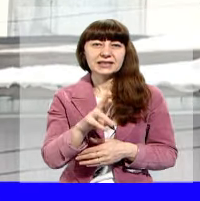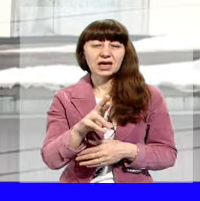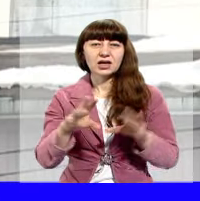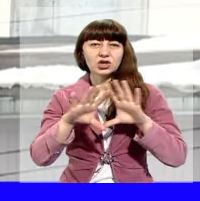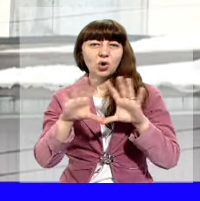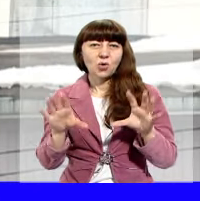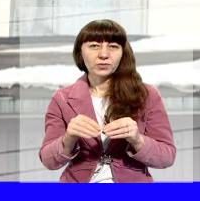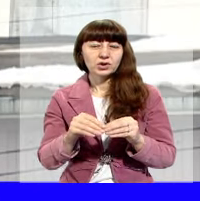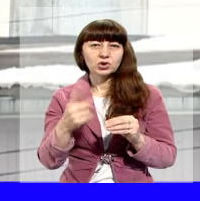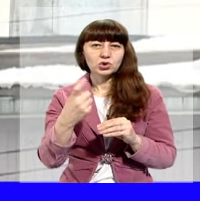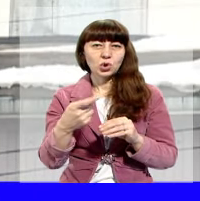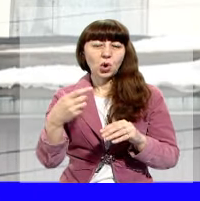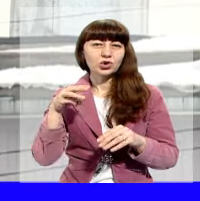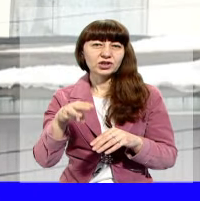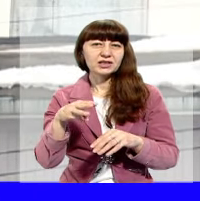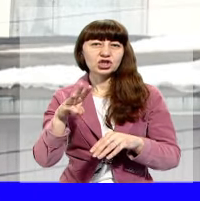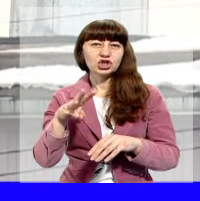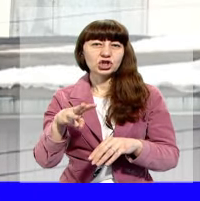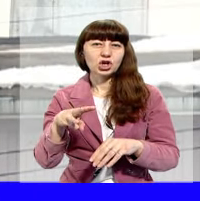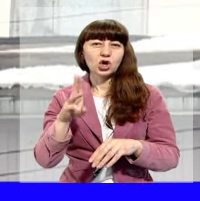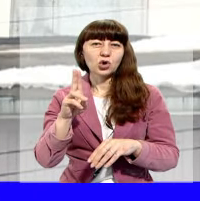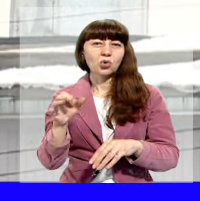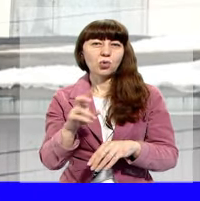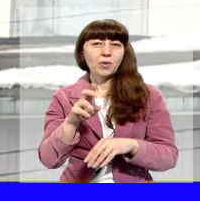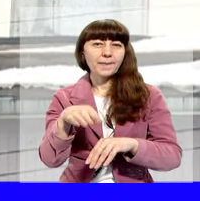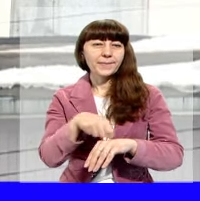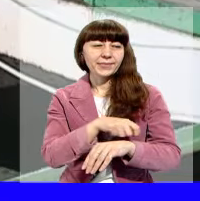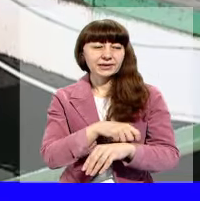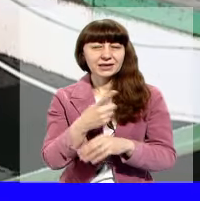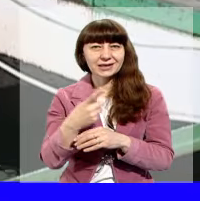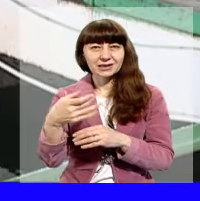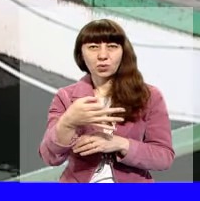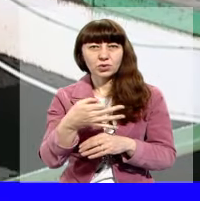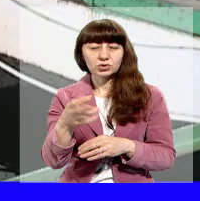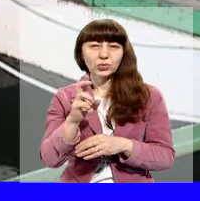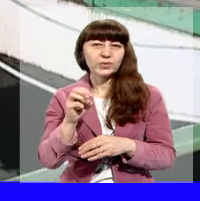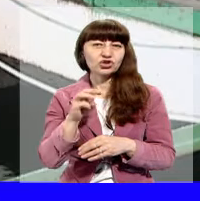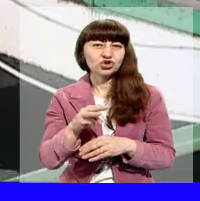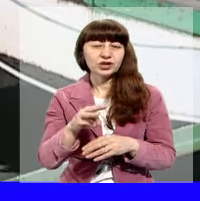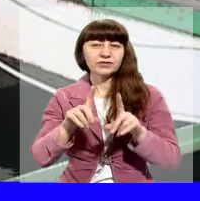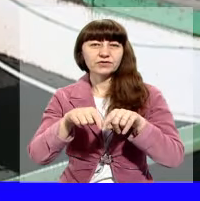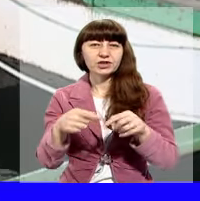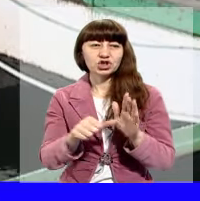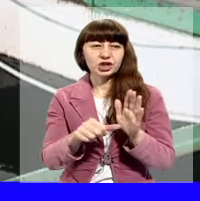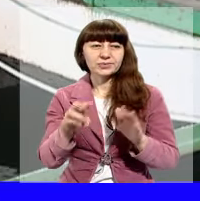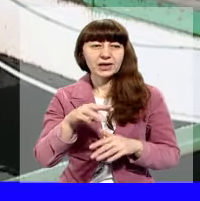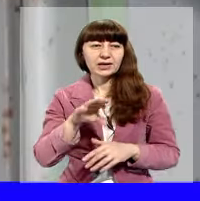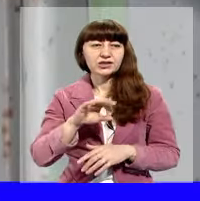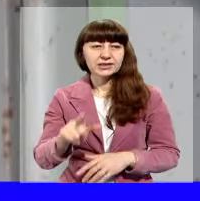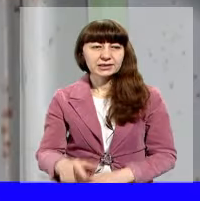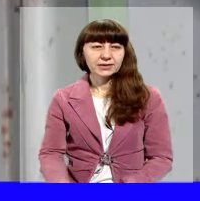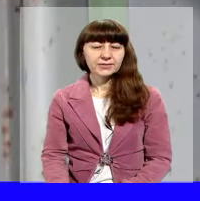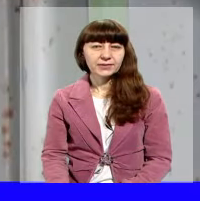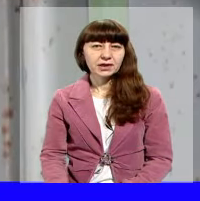облыстық республикалық бюджеттен 6 миллиард теңгеден астам қаржы бөлінген. Бұл нысанда жұмыс қыс мезгілінің ортасында басталған. Ерген